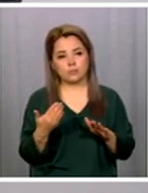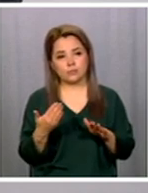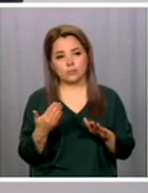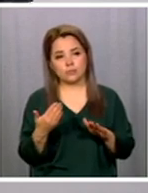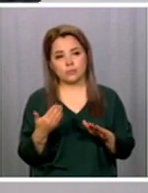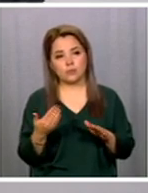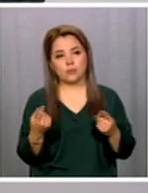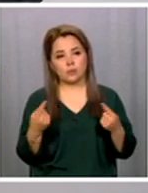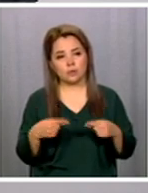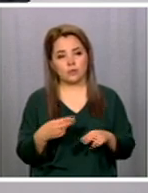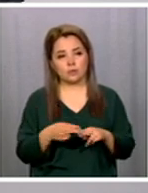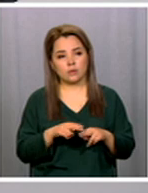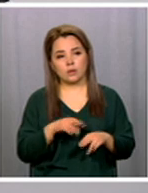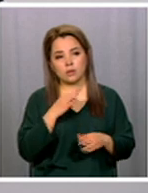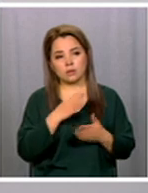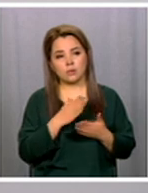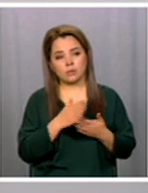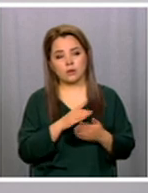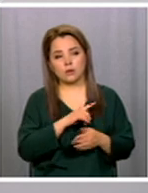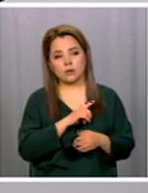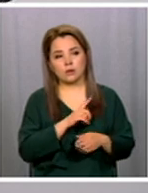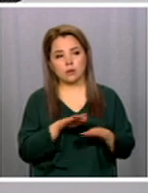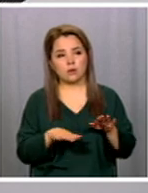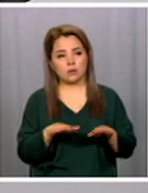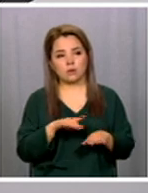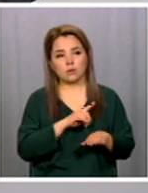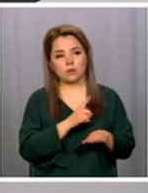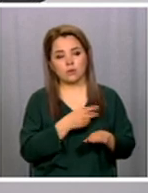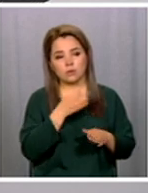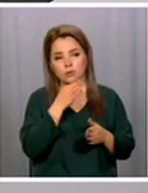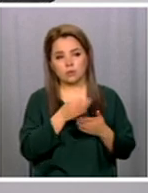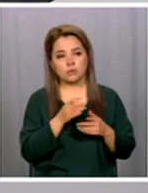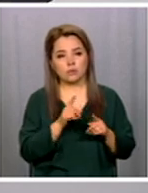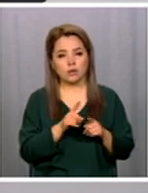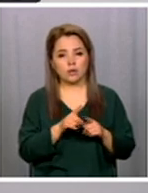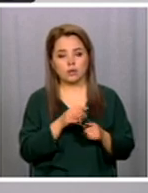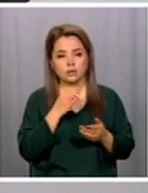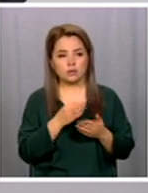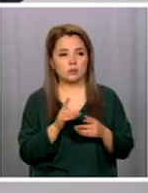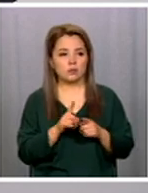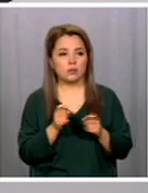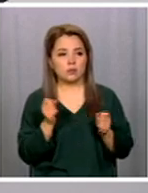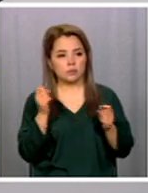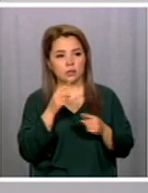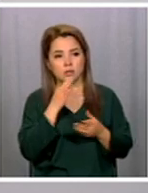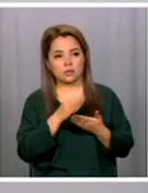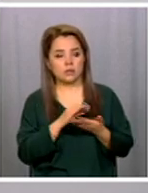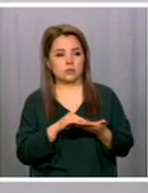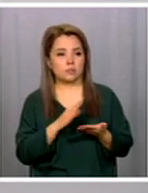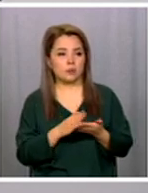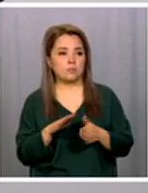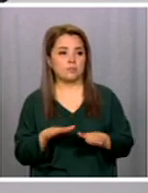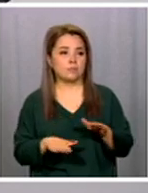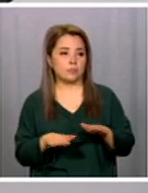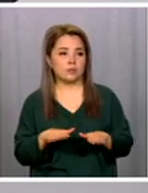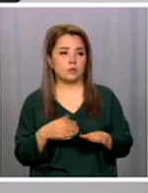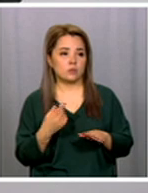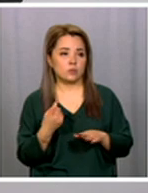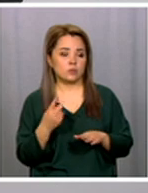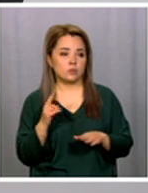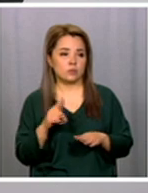құлап түседі. Ауырлық күшінің істейтін жұмысы қандай? Берілген жазайық. Массасы 100